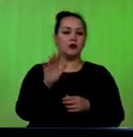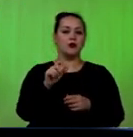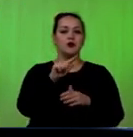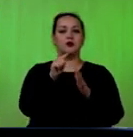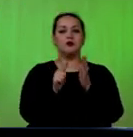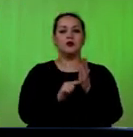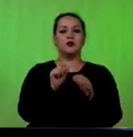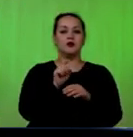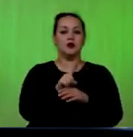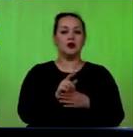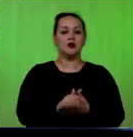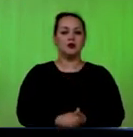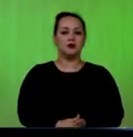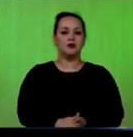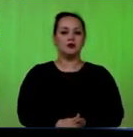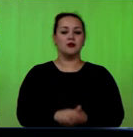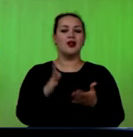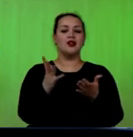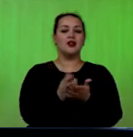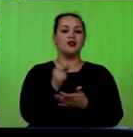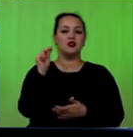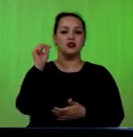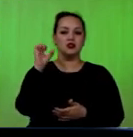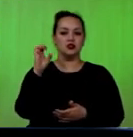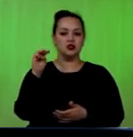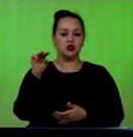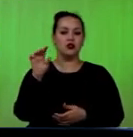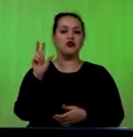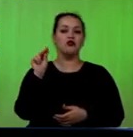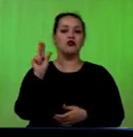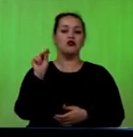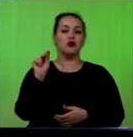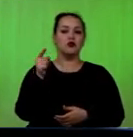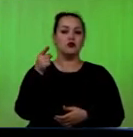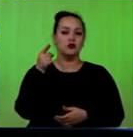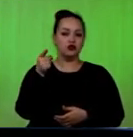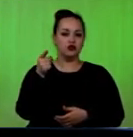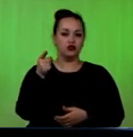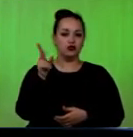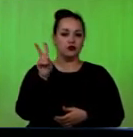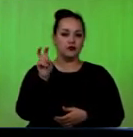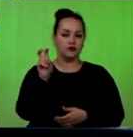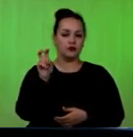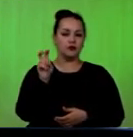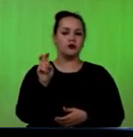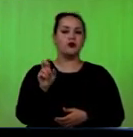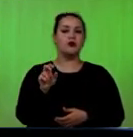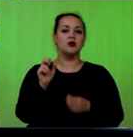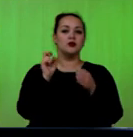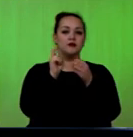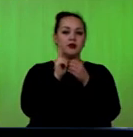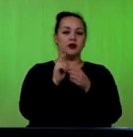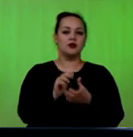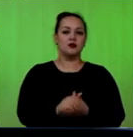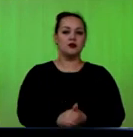задание найти частное чисел числа 1200 и 12